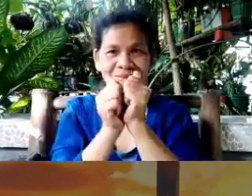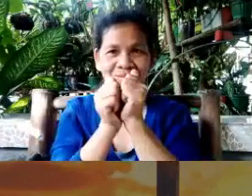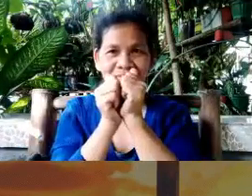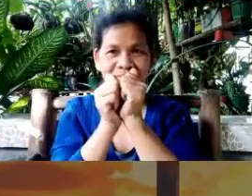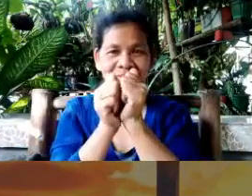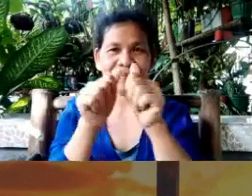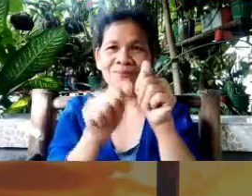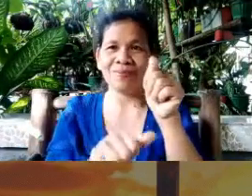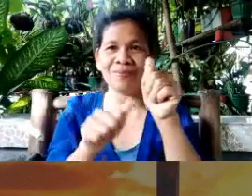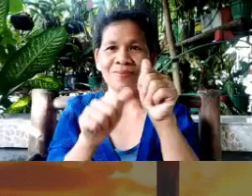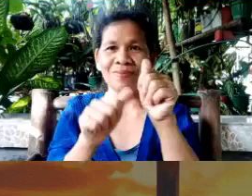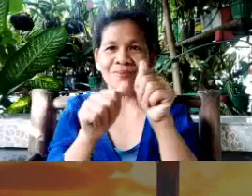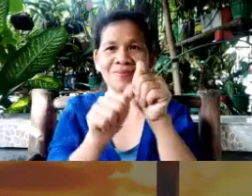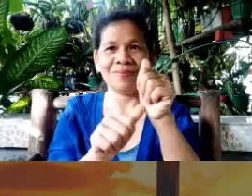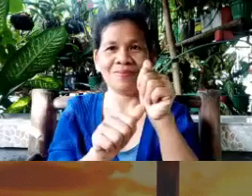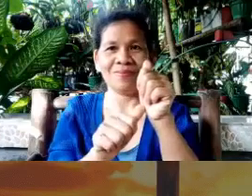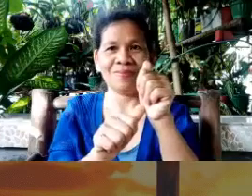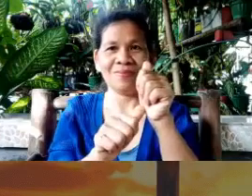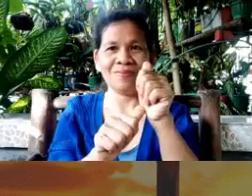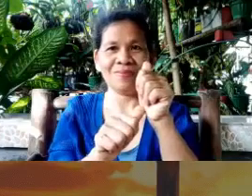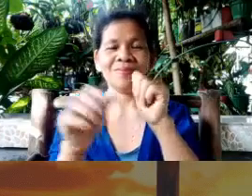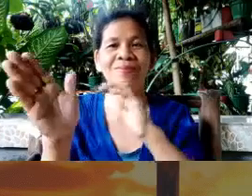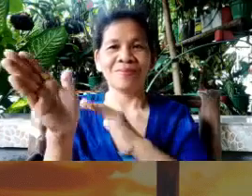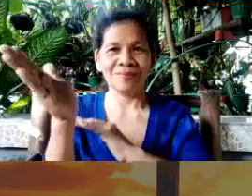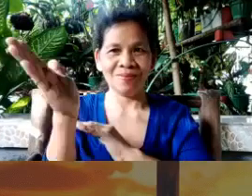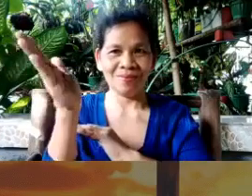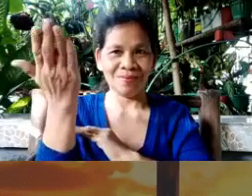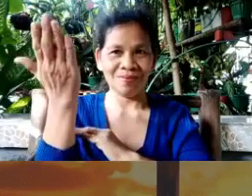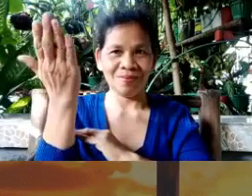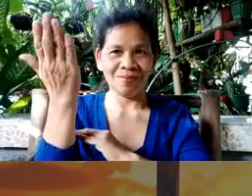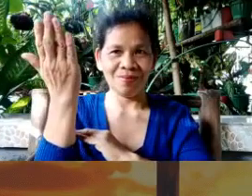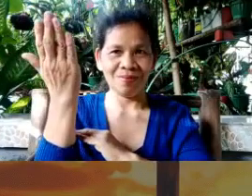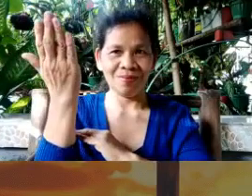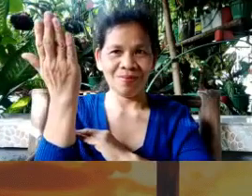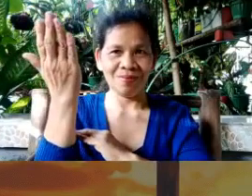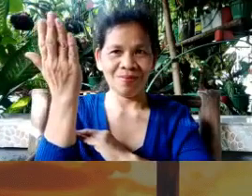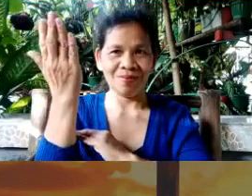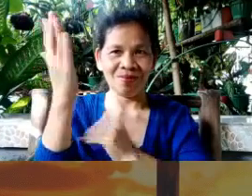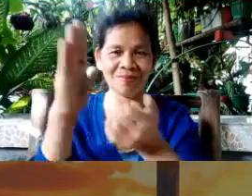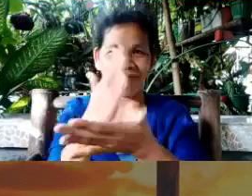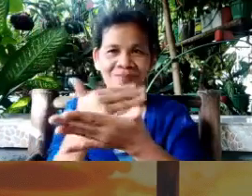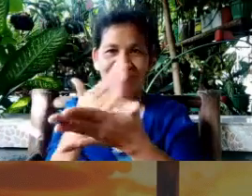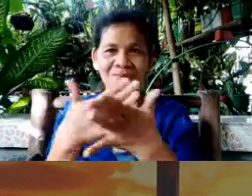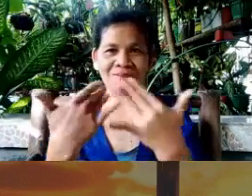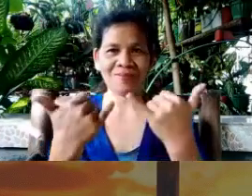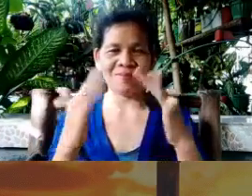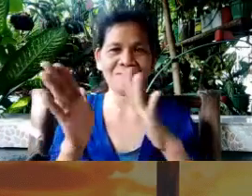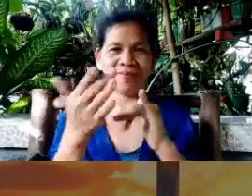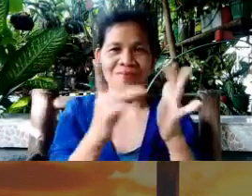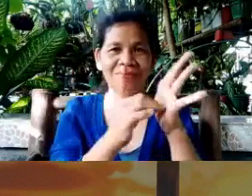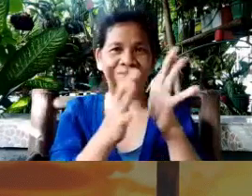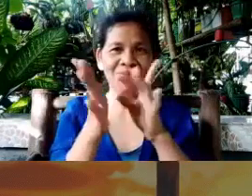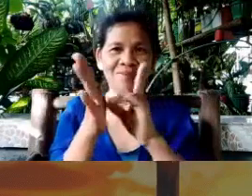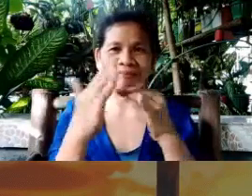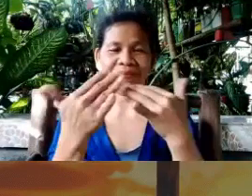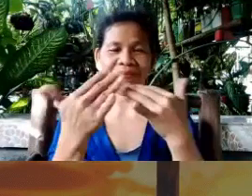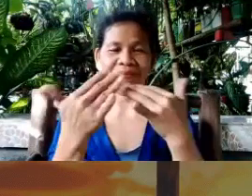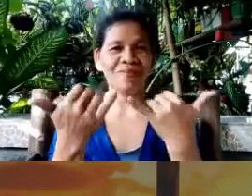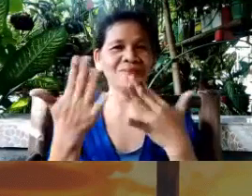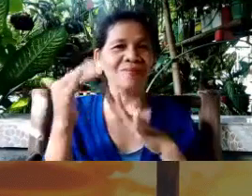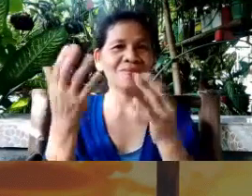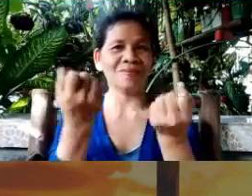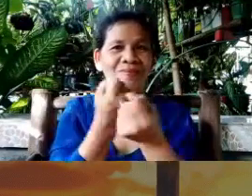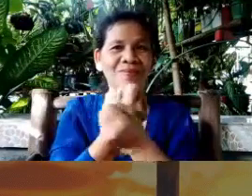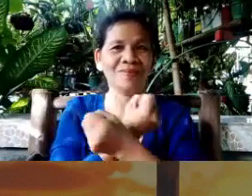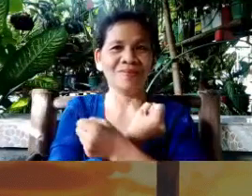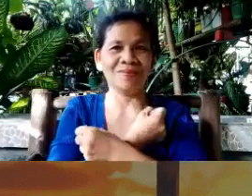tuwing dumarating ang umaga ng ating pagsasalo sa morning devotional. At narito po muli, ang Hope and Love ay